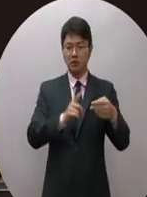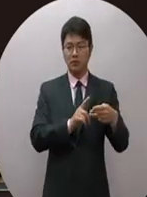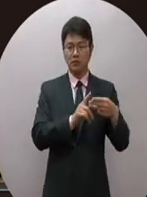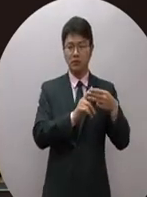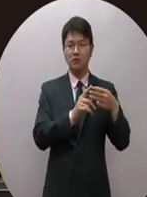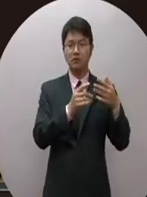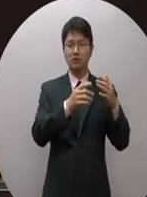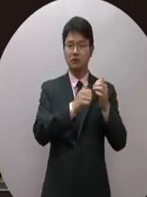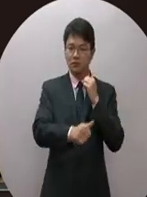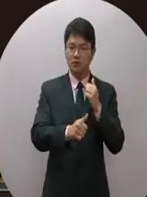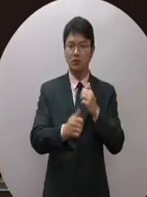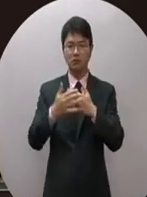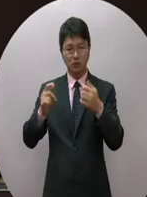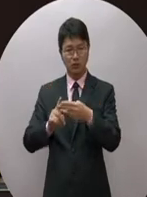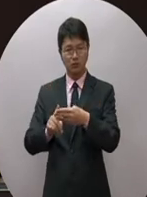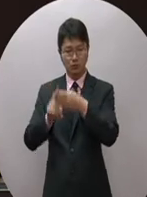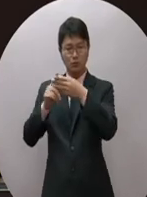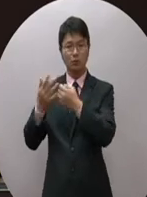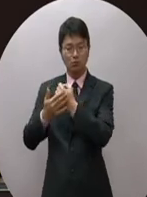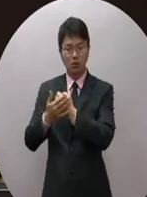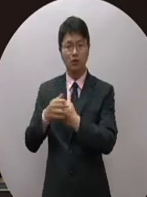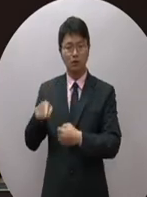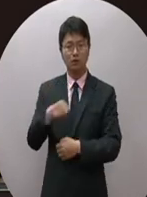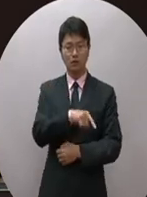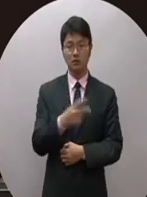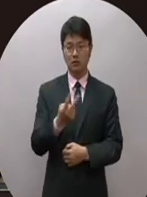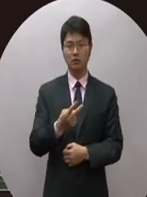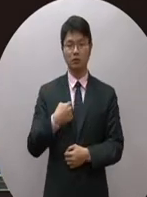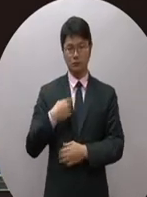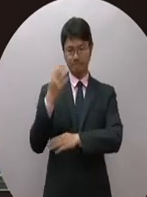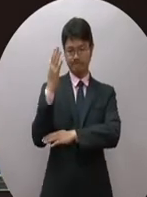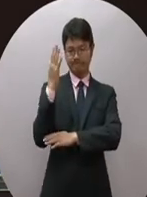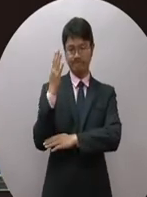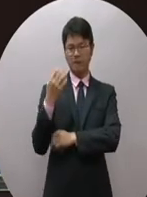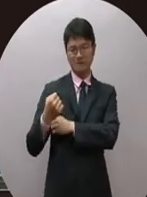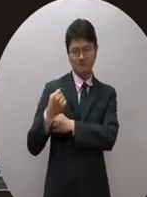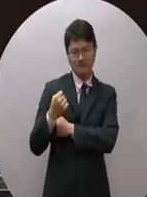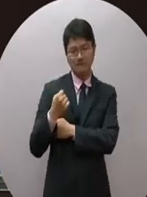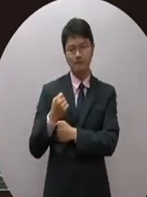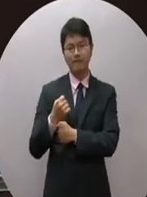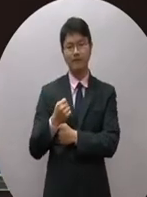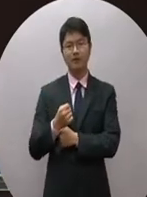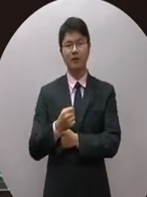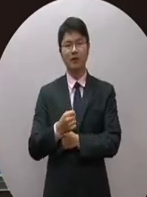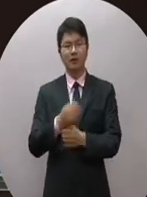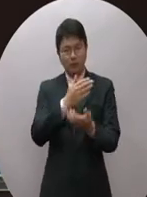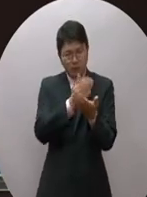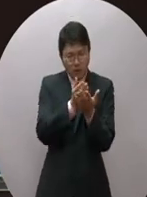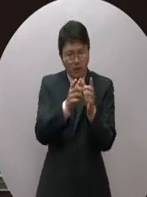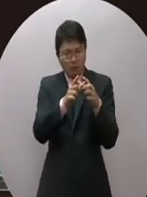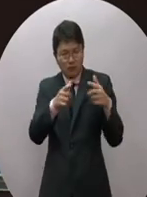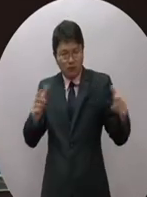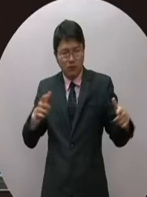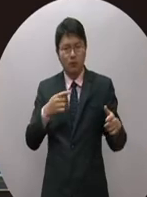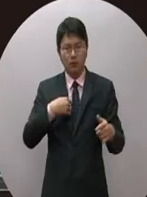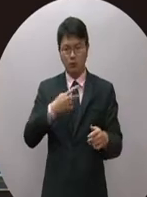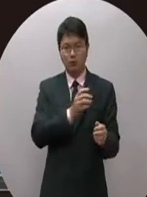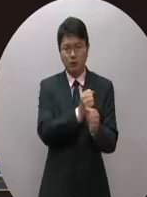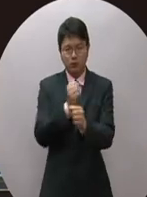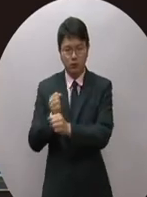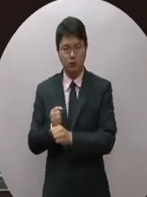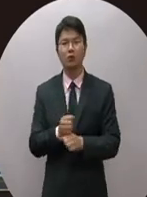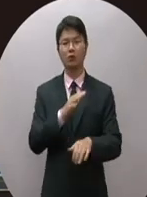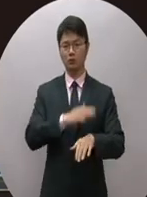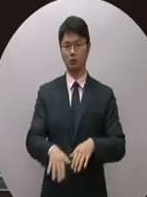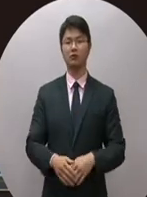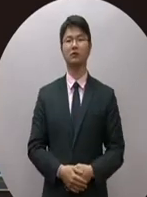主、守主权，政府一定努力从方方面面来做，还请贵